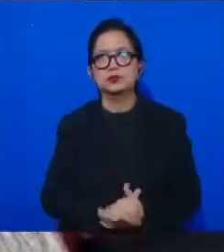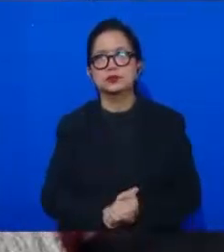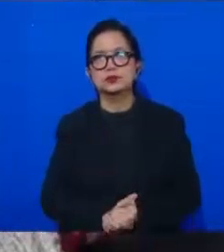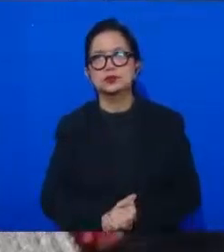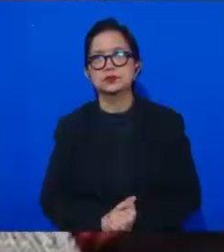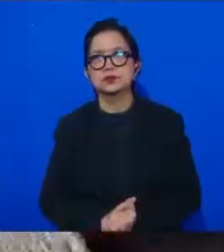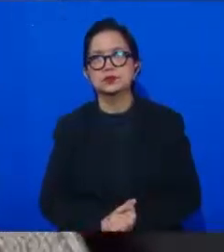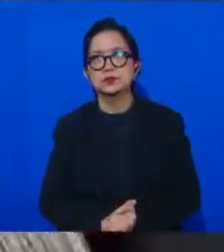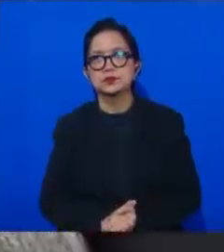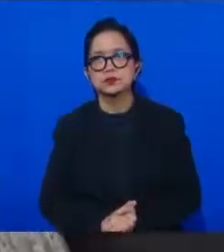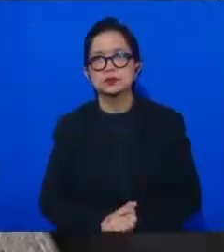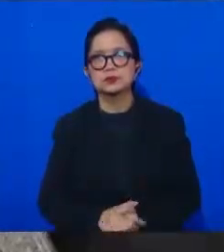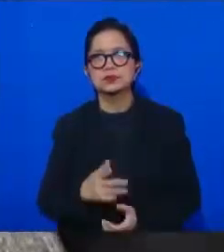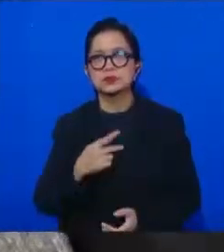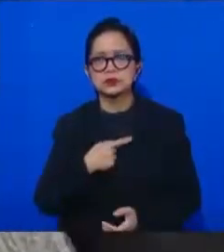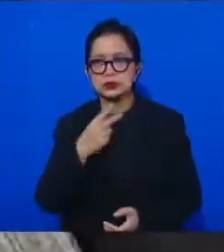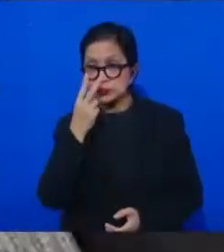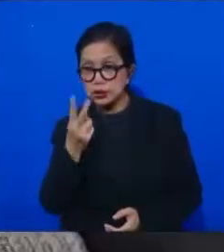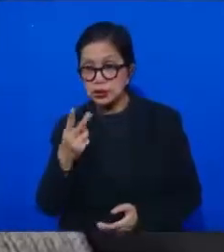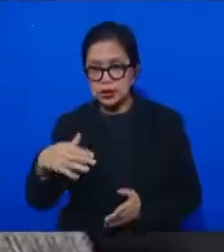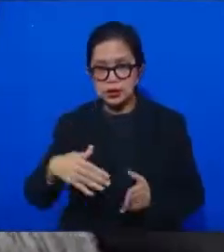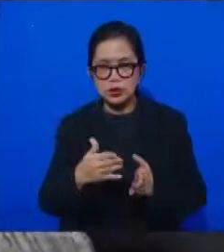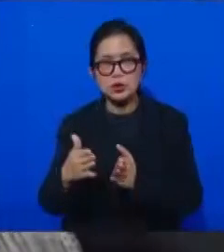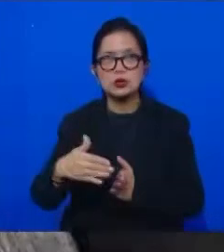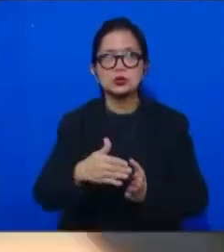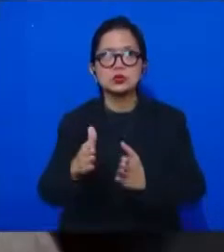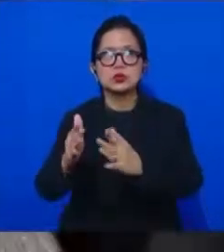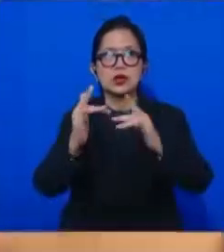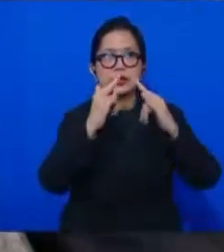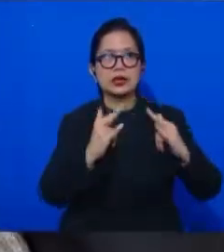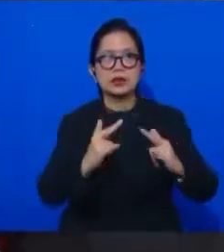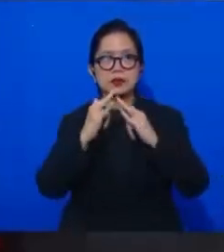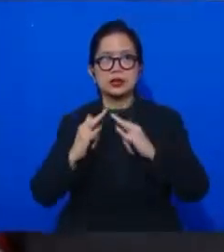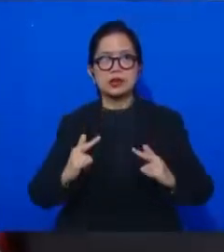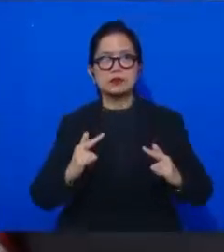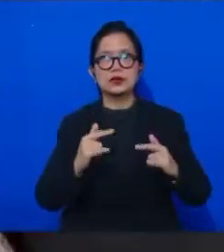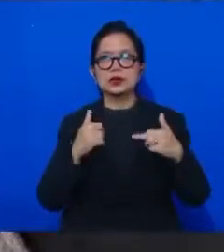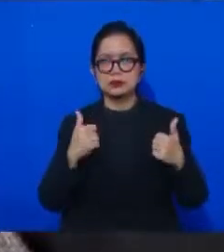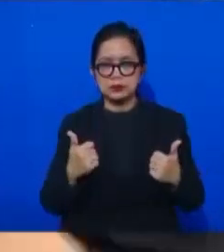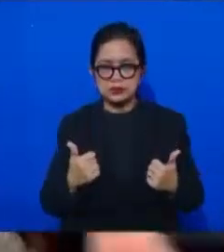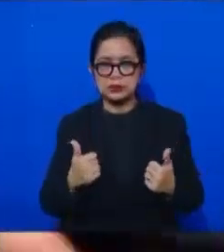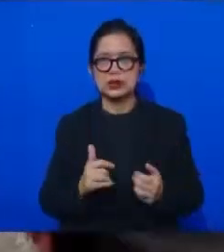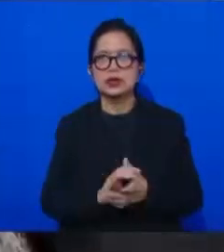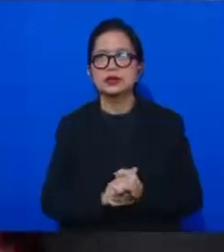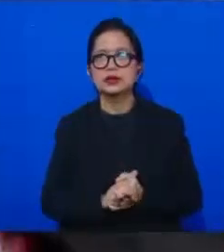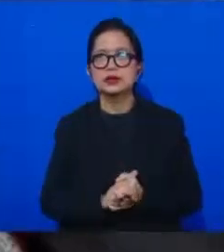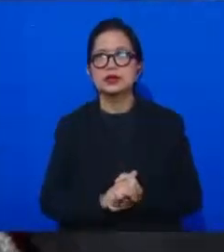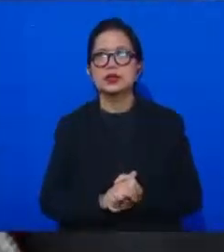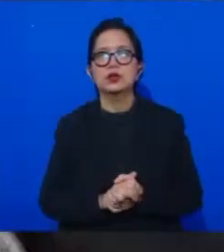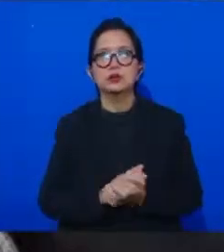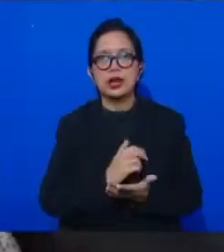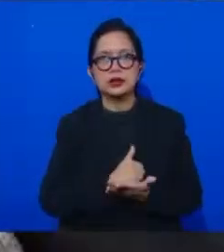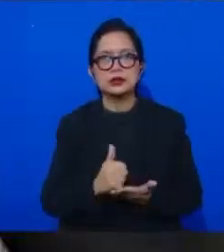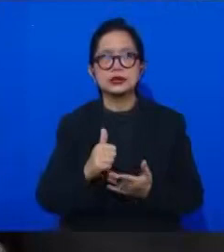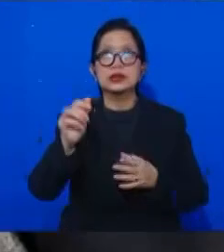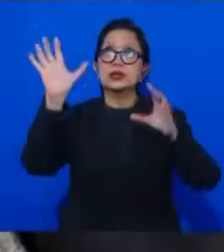banget. Terus di sini juga ada sungainya, ada tempat campingnya. Terus semua yang ada di sini tuh pure dari alam, jadinya yang pasti